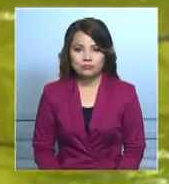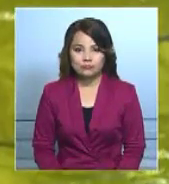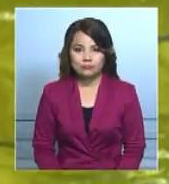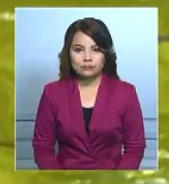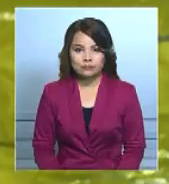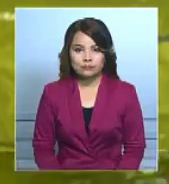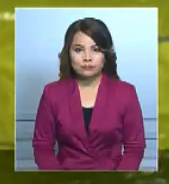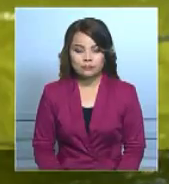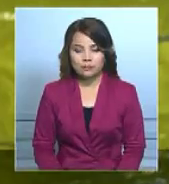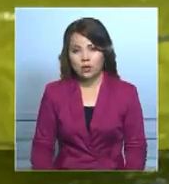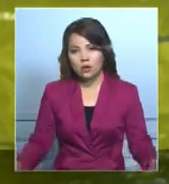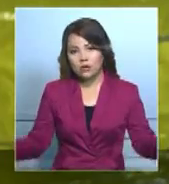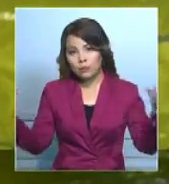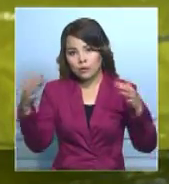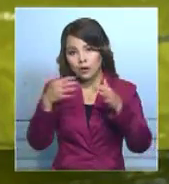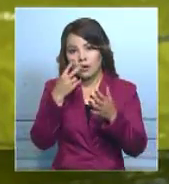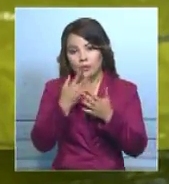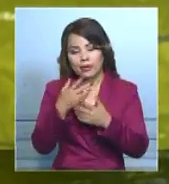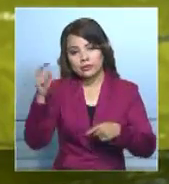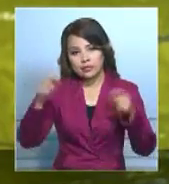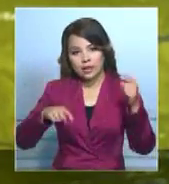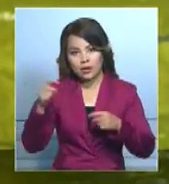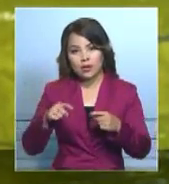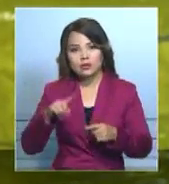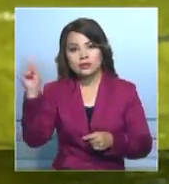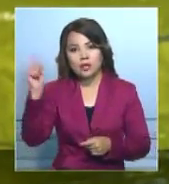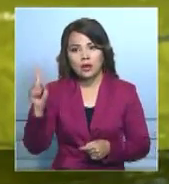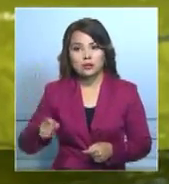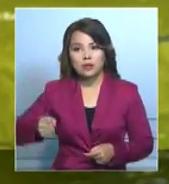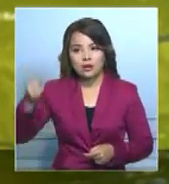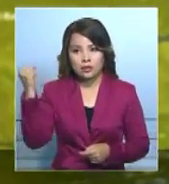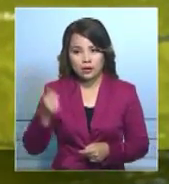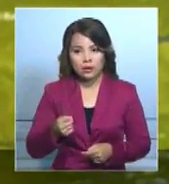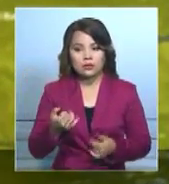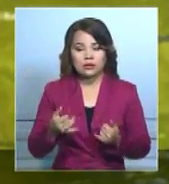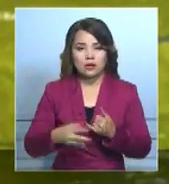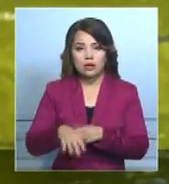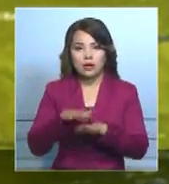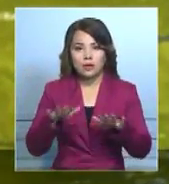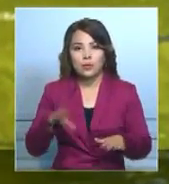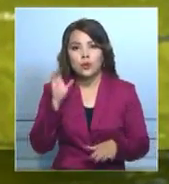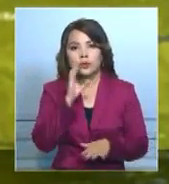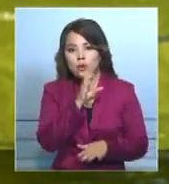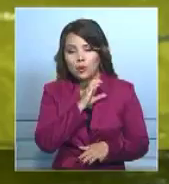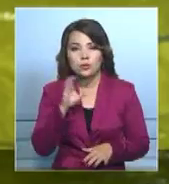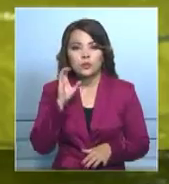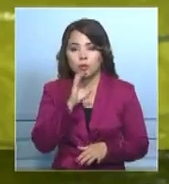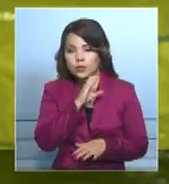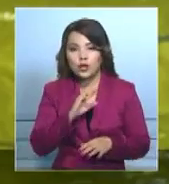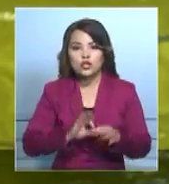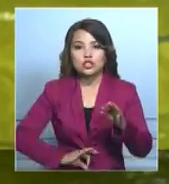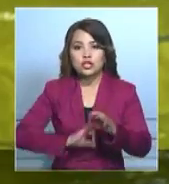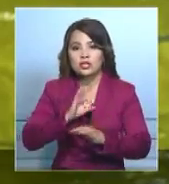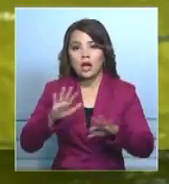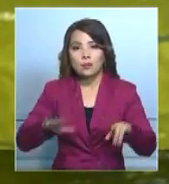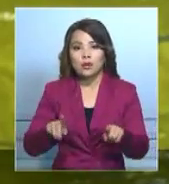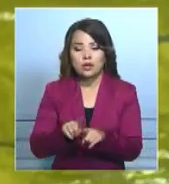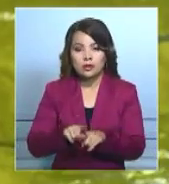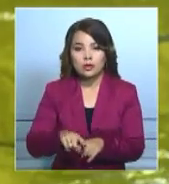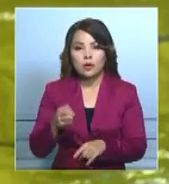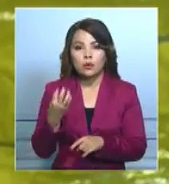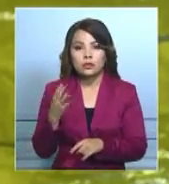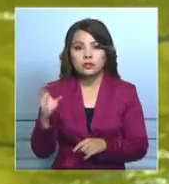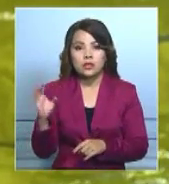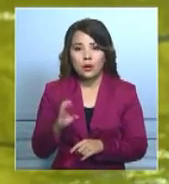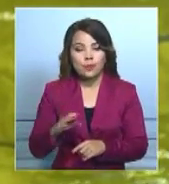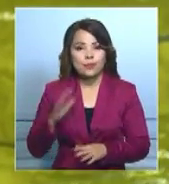Ертең Астанада көшпелі бұлтты, кей уақытта жаңбыр жауады, найзағай ойнайды. Жел солтүстіктен және солтүстік-шығыстан соғады, желдің күші 9-14 метр